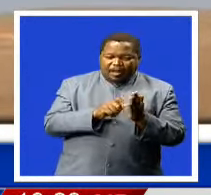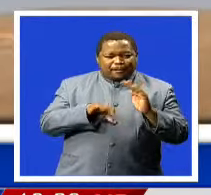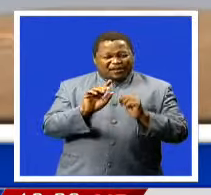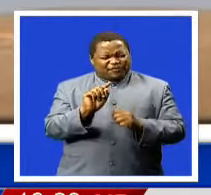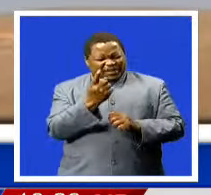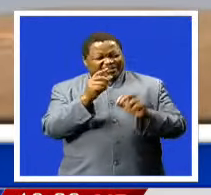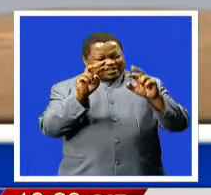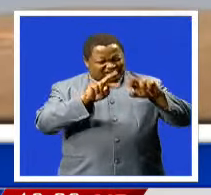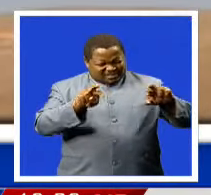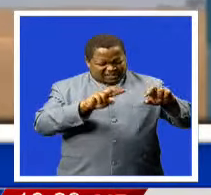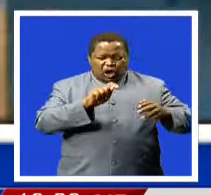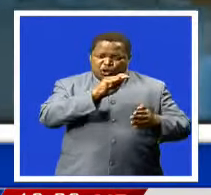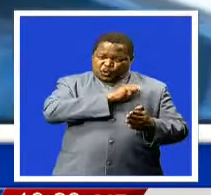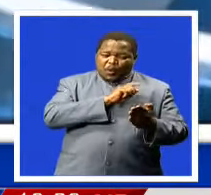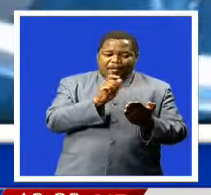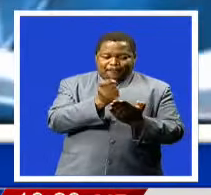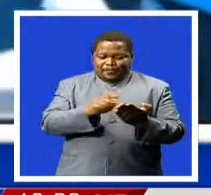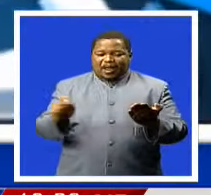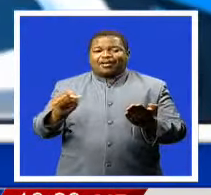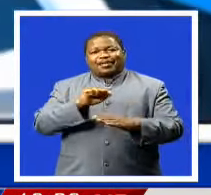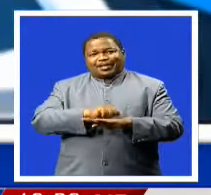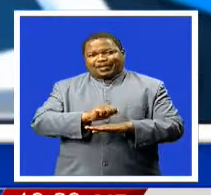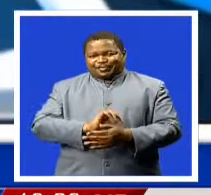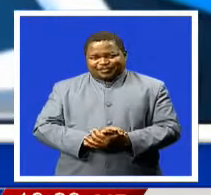tibika ngelivela seSwatini.